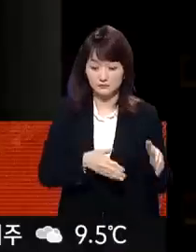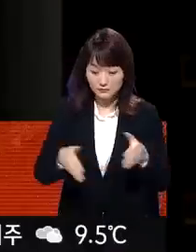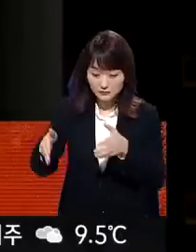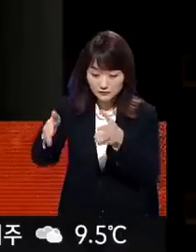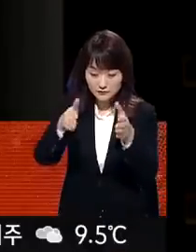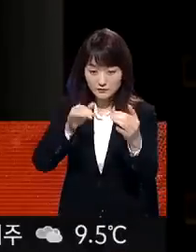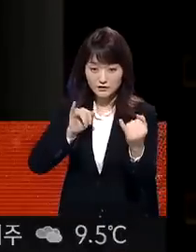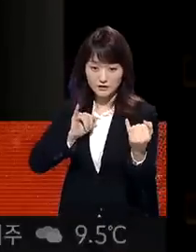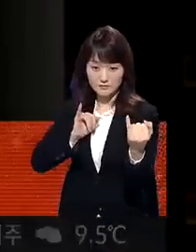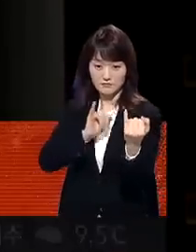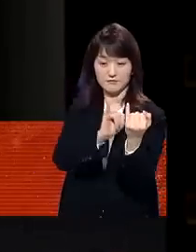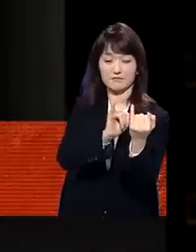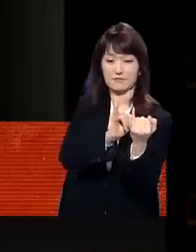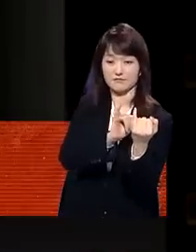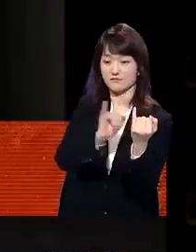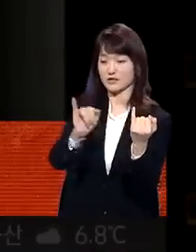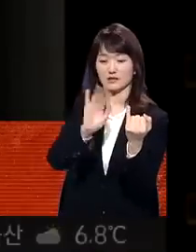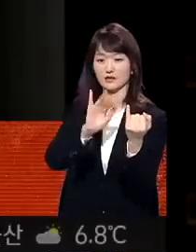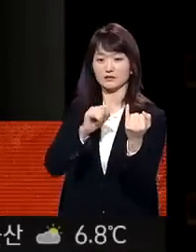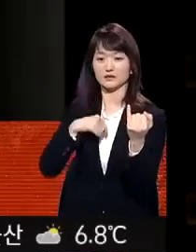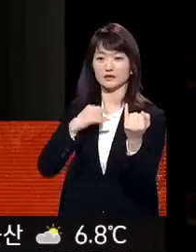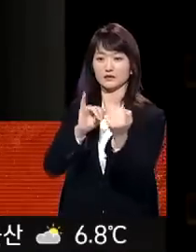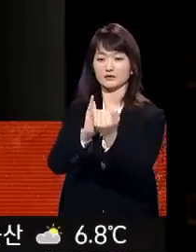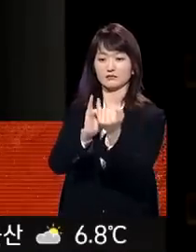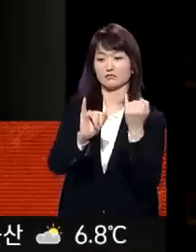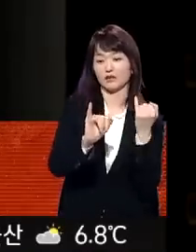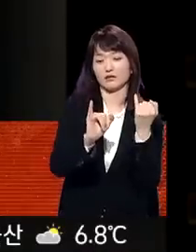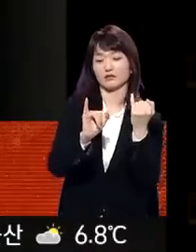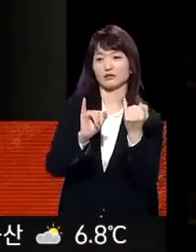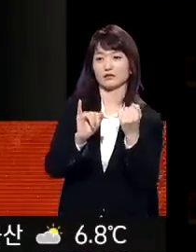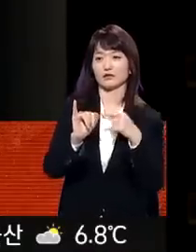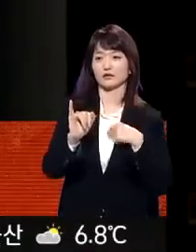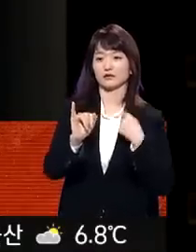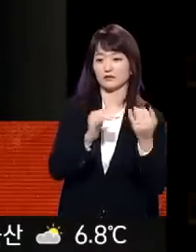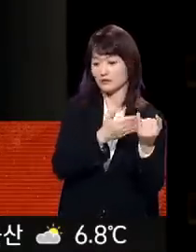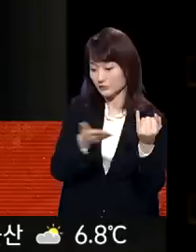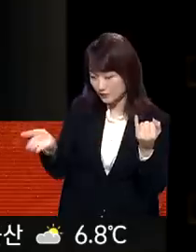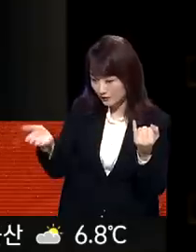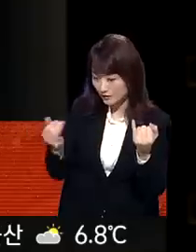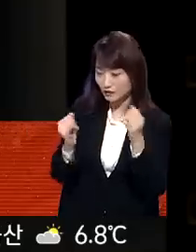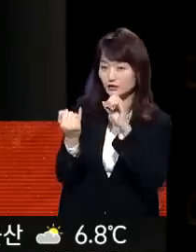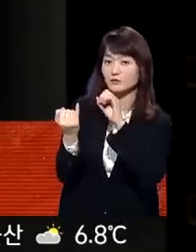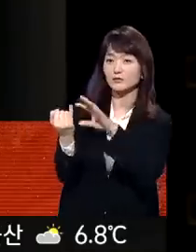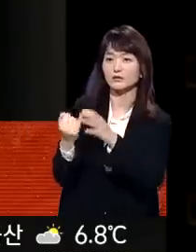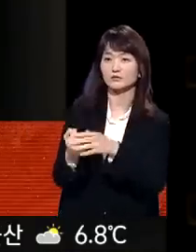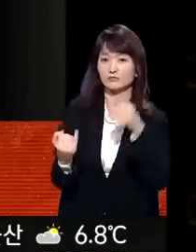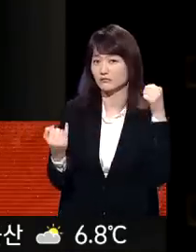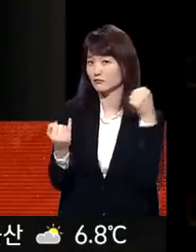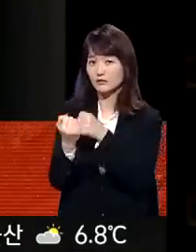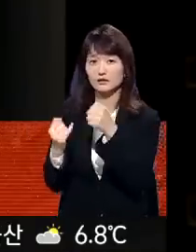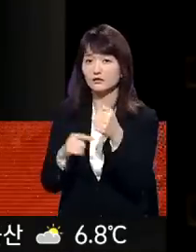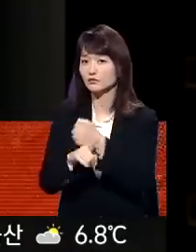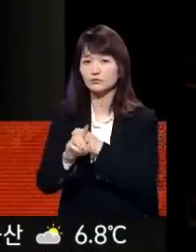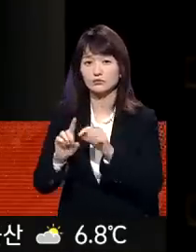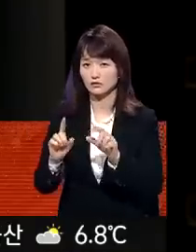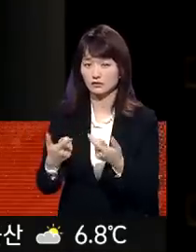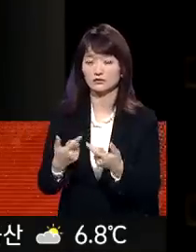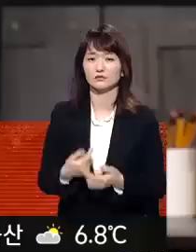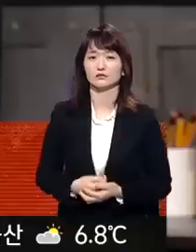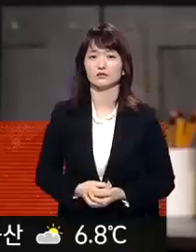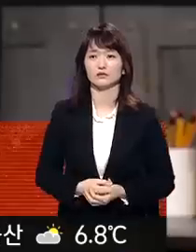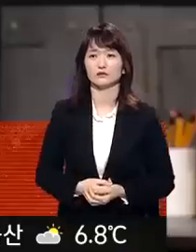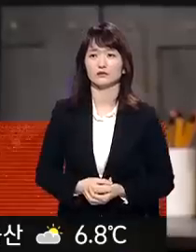비켜주지 않았다고 쳐요. 그럼 자기가 비켜가든가. 그렇죠. 비켜달라고 말을 하든가 그렇죠. 그게 팰 이유가 됩니까? 절대 아닌 건데요.